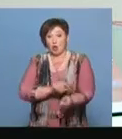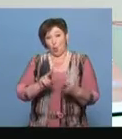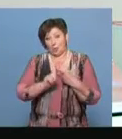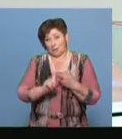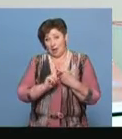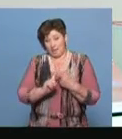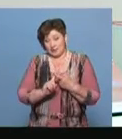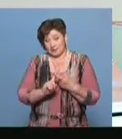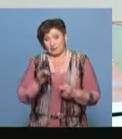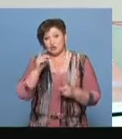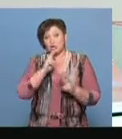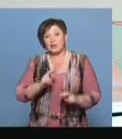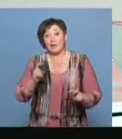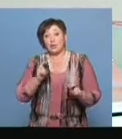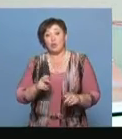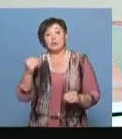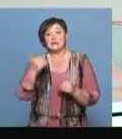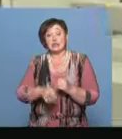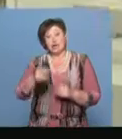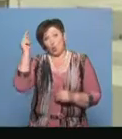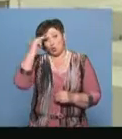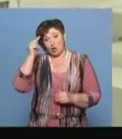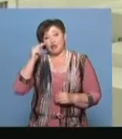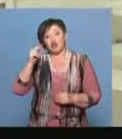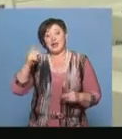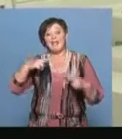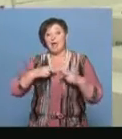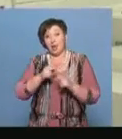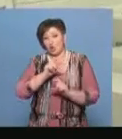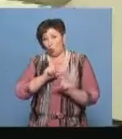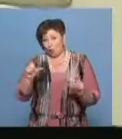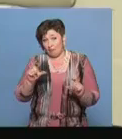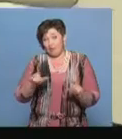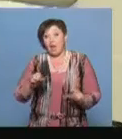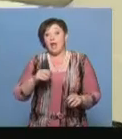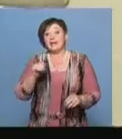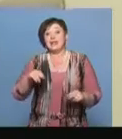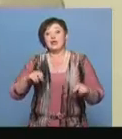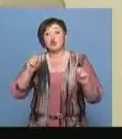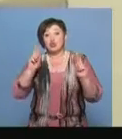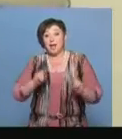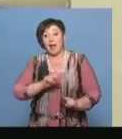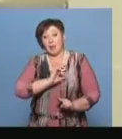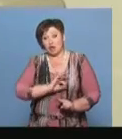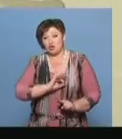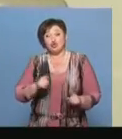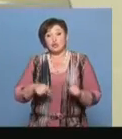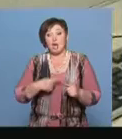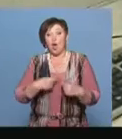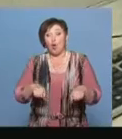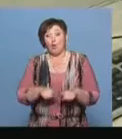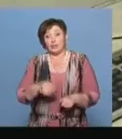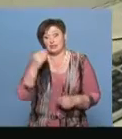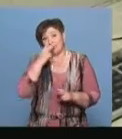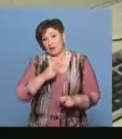году проверка проходит среди учащихся техникумов. Первый этап психолого-социологический уже завершен. Сейчас начинается следующий,